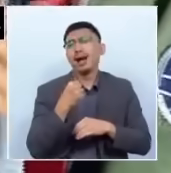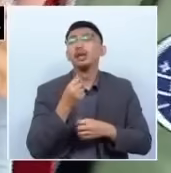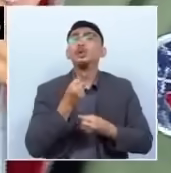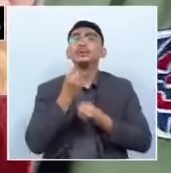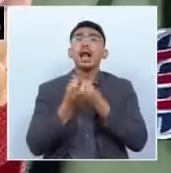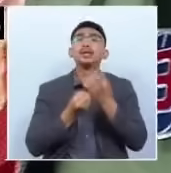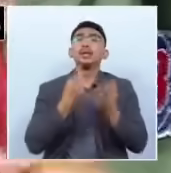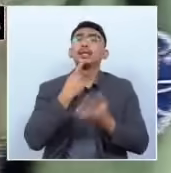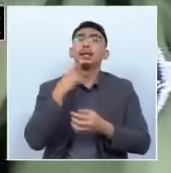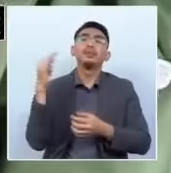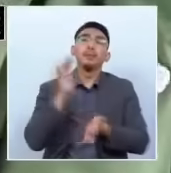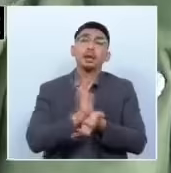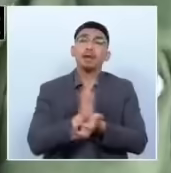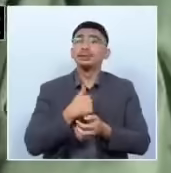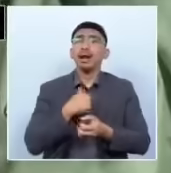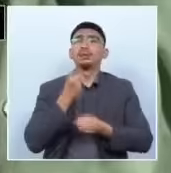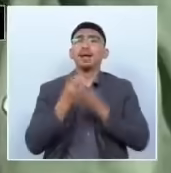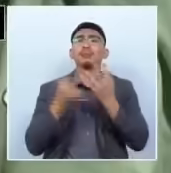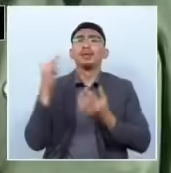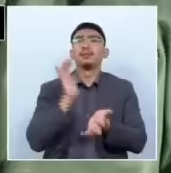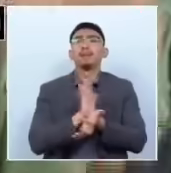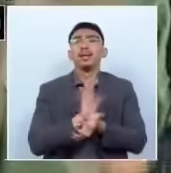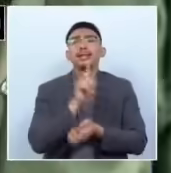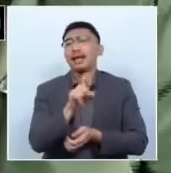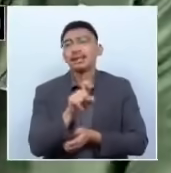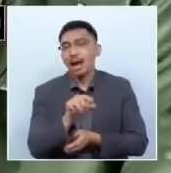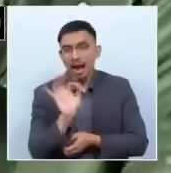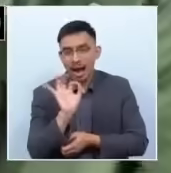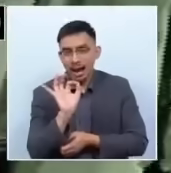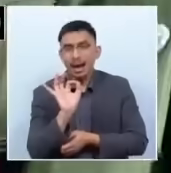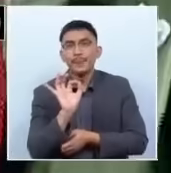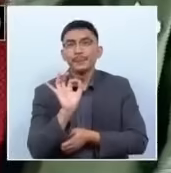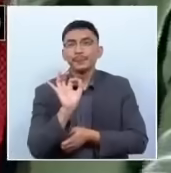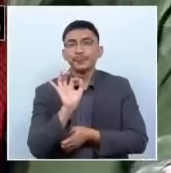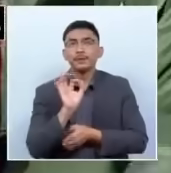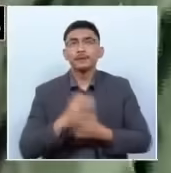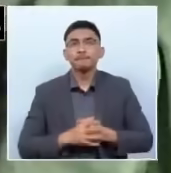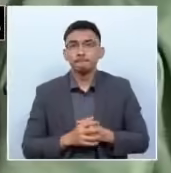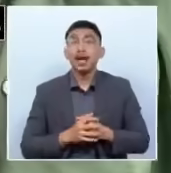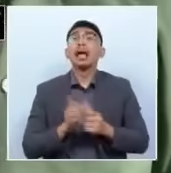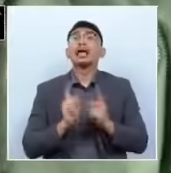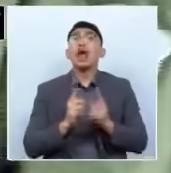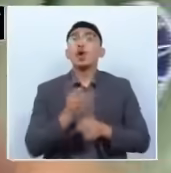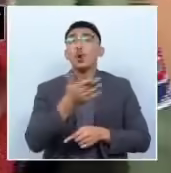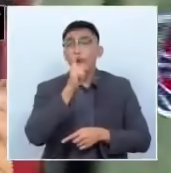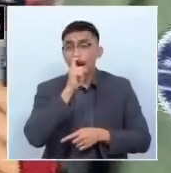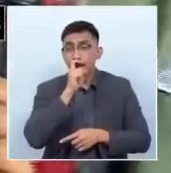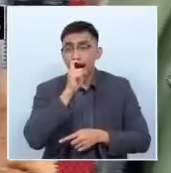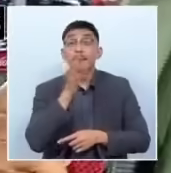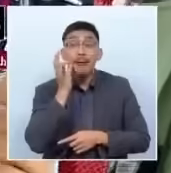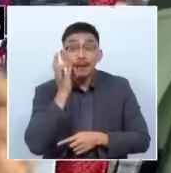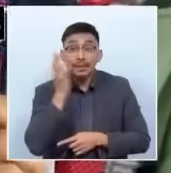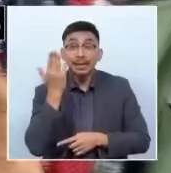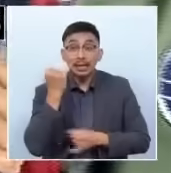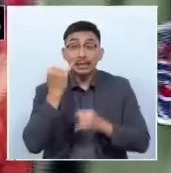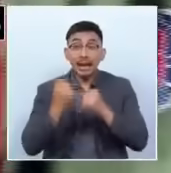pernah berbicara pesawat bekas dalam pertanyaan saya minimal saya bertanya tadi kalau Bapak maaf mendengarkan terakhir